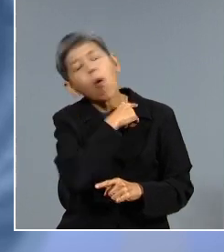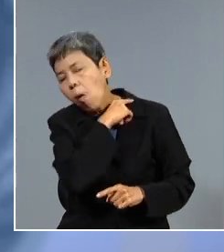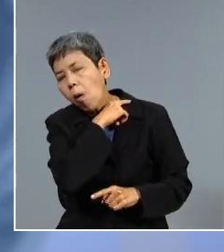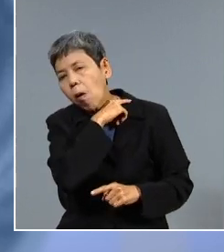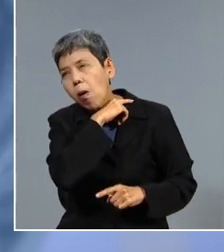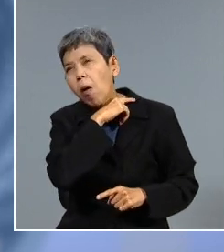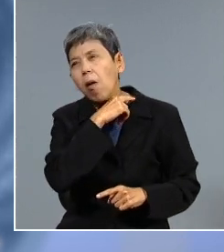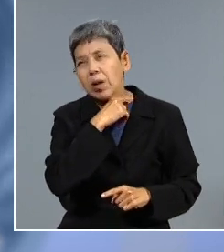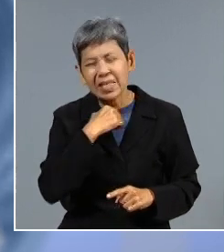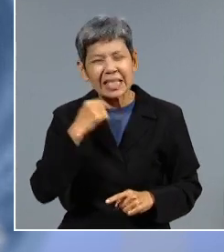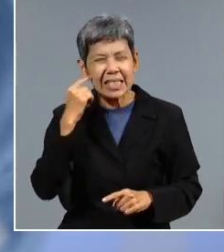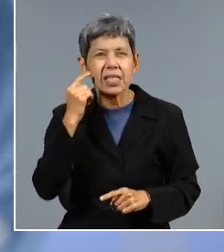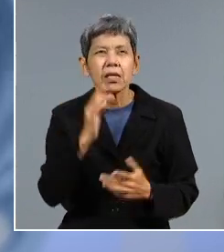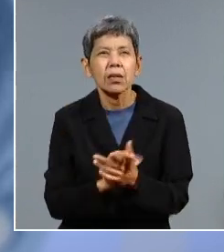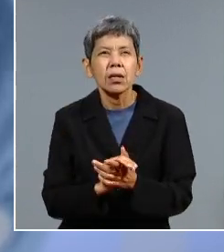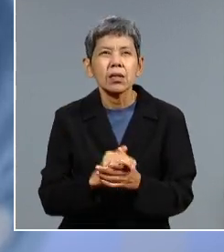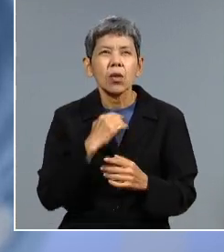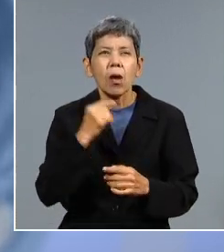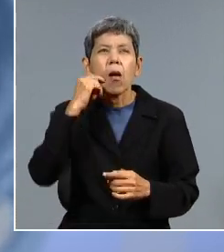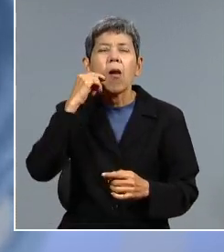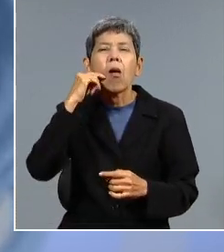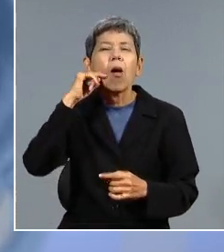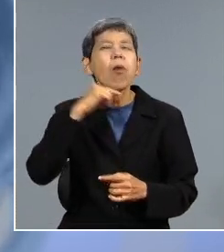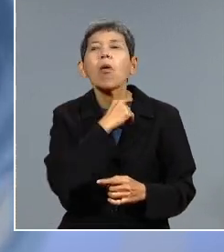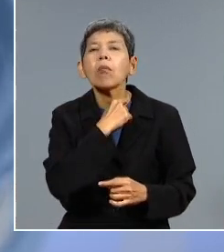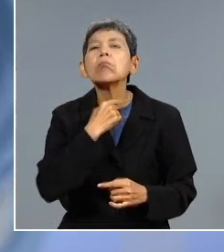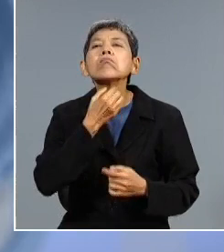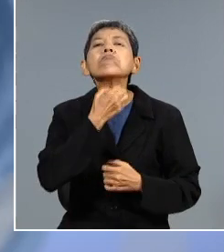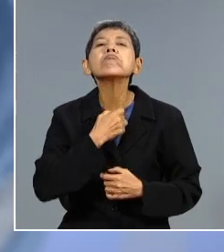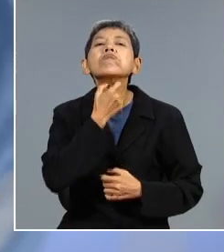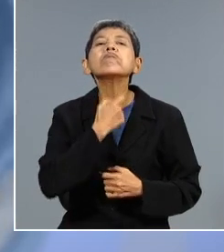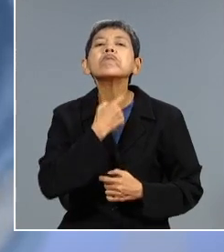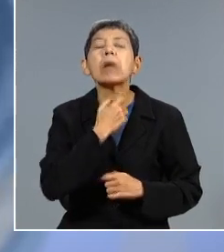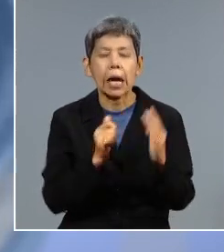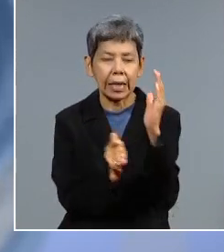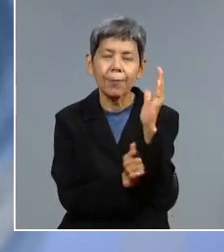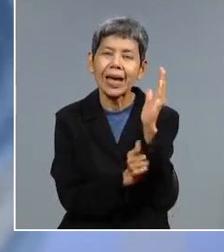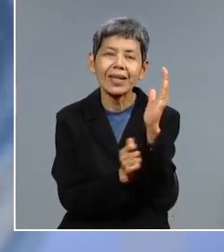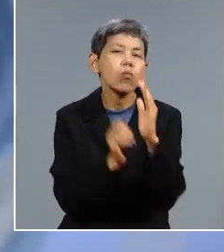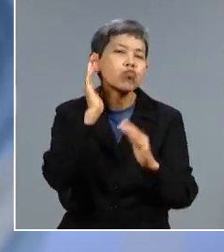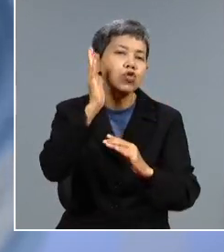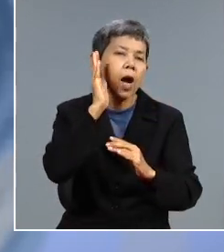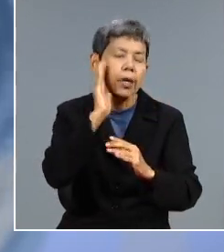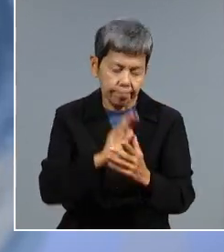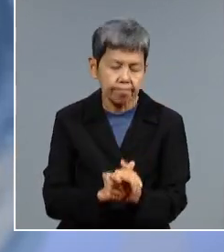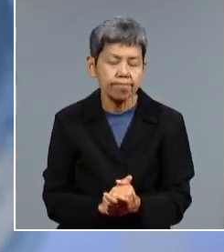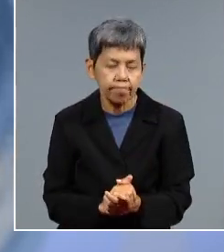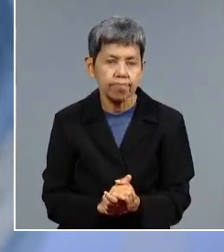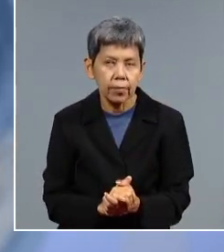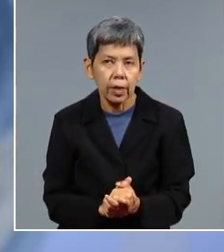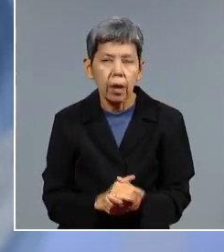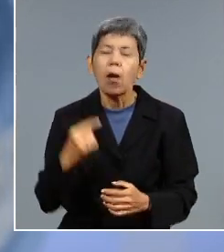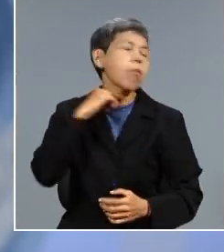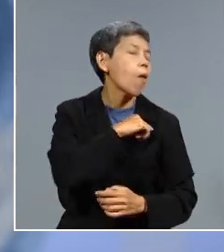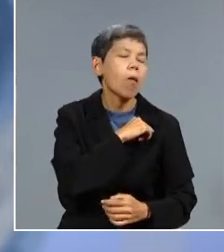น่าเชื่อว่าจะเป็นนัดนี้นะฮะไปถูกทางกำนันยิมพันธุ์คือกำนันโดนแล้วก็ไป